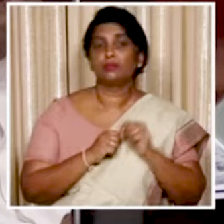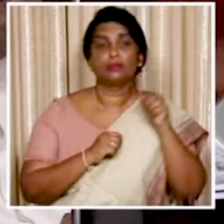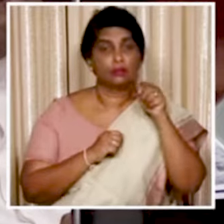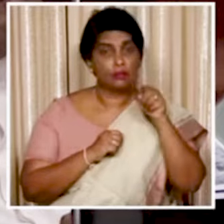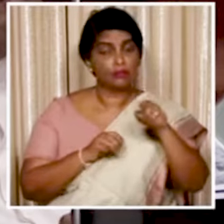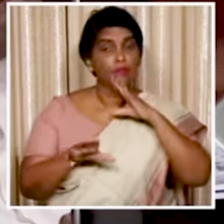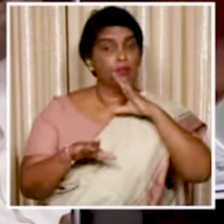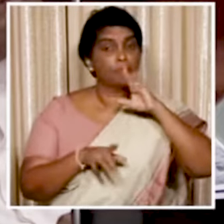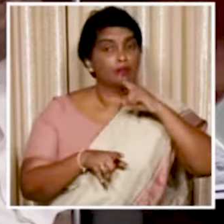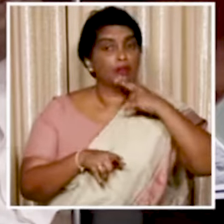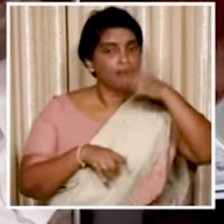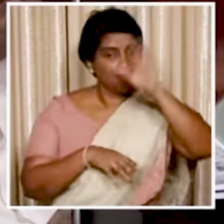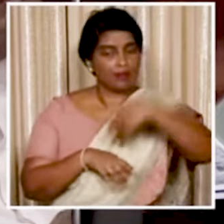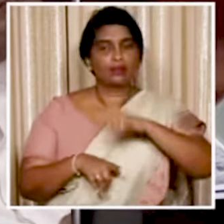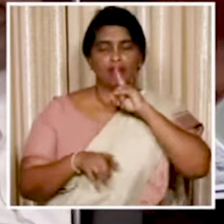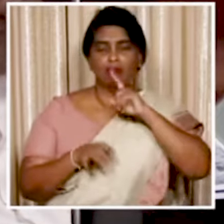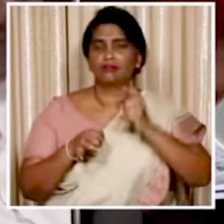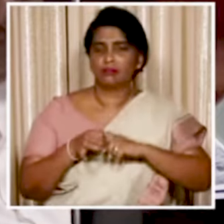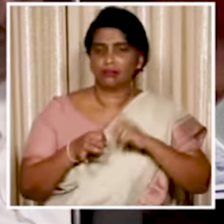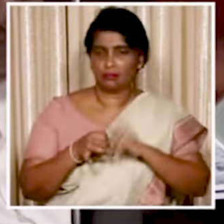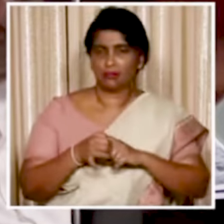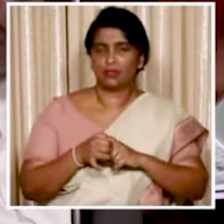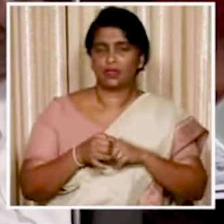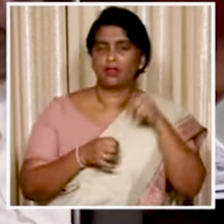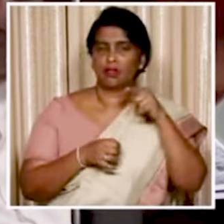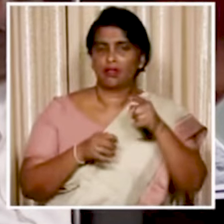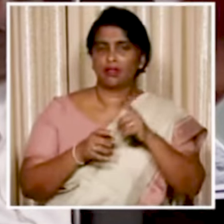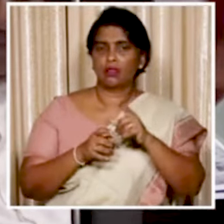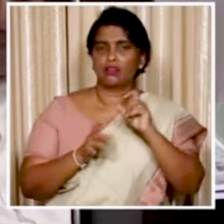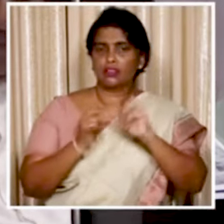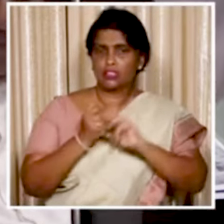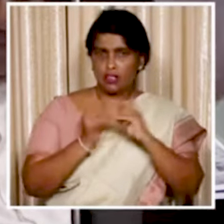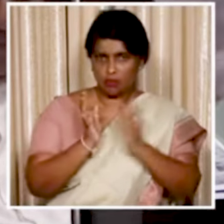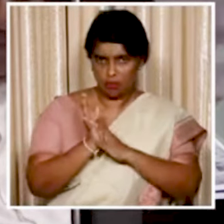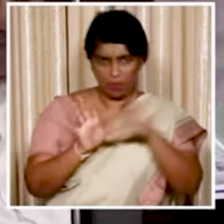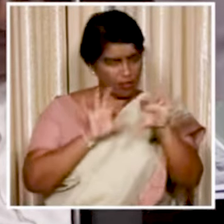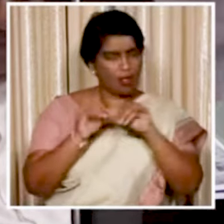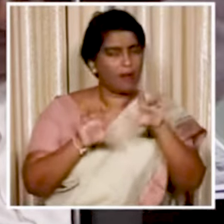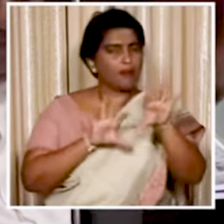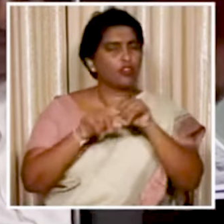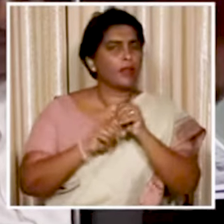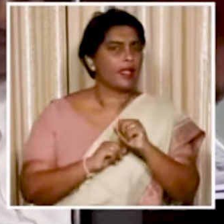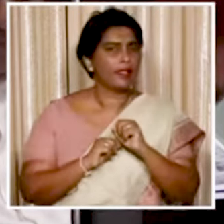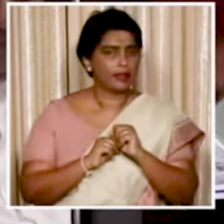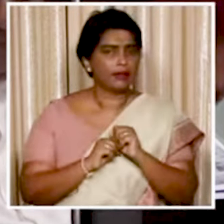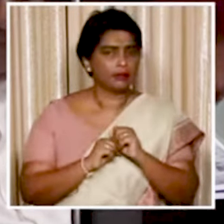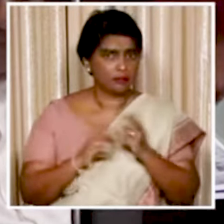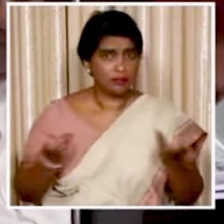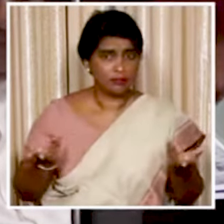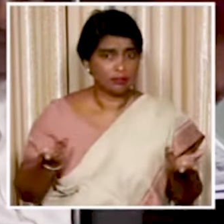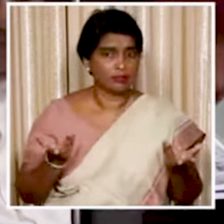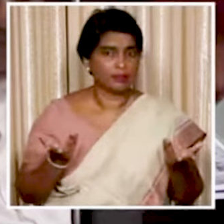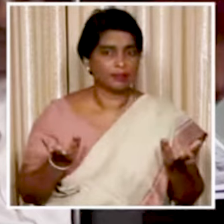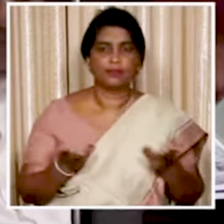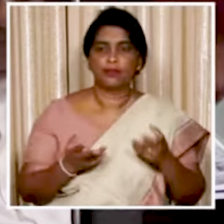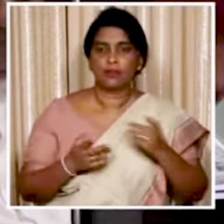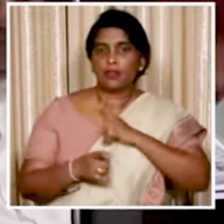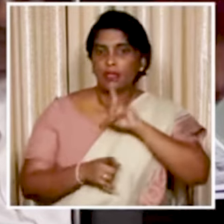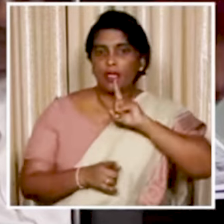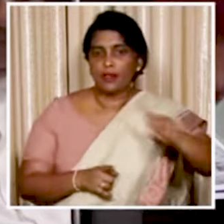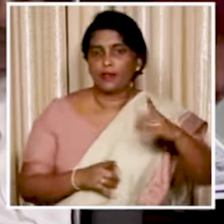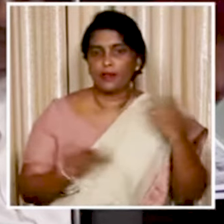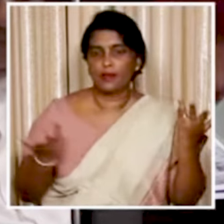මෙතුමාව කැදවල අහන්න තිබ්බට හැමතුමා ඔබතුමා ඉන්ටර්නෙට් එකේ මේක පත් කරලා තියෙනවා ඇයි පත් කරුවේ එමනේ මෙතුමාගේ ඇහුවේ